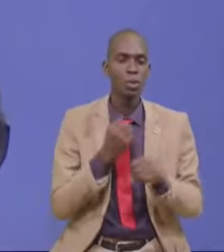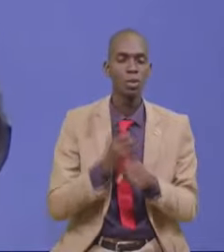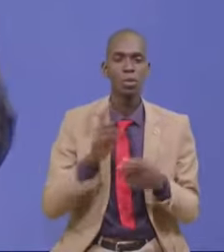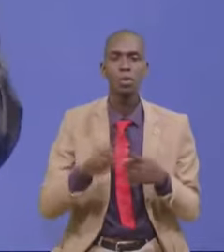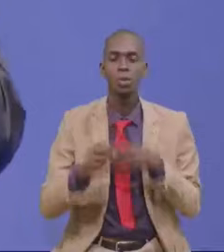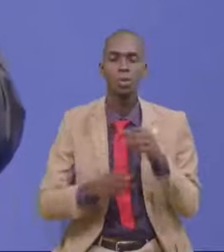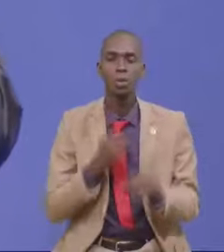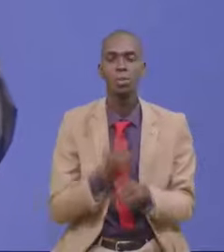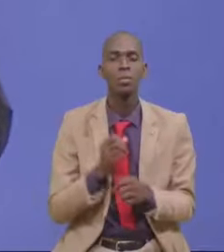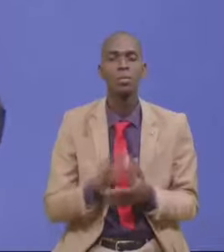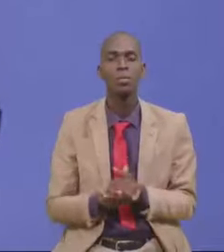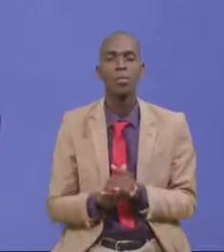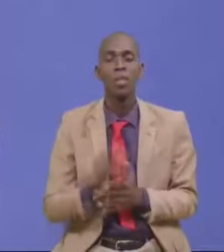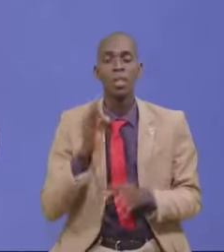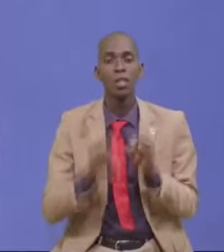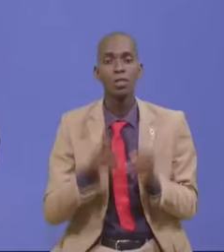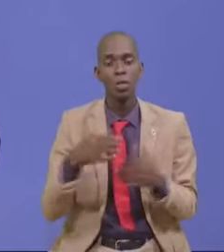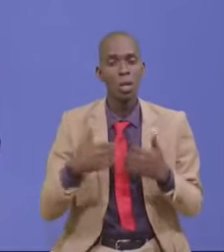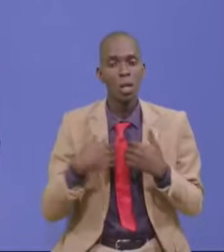Si tu as la vérité dans la tête,